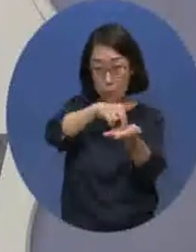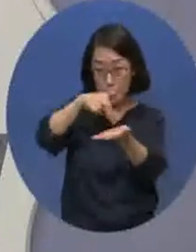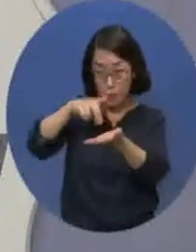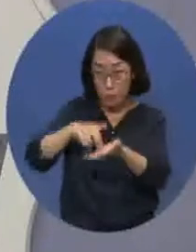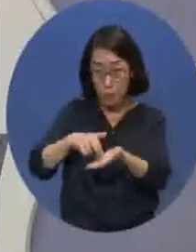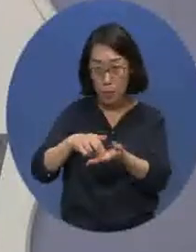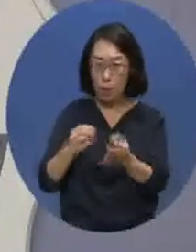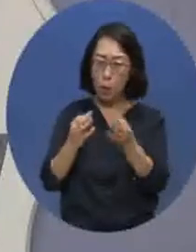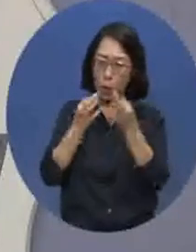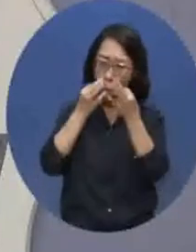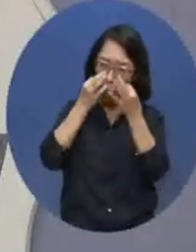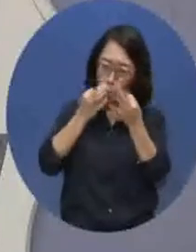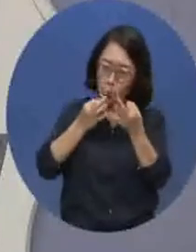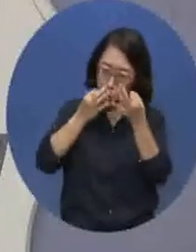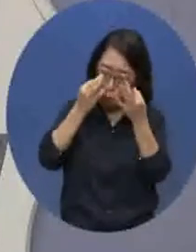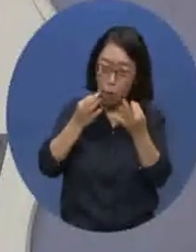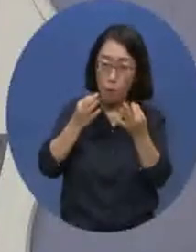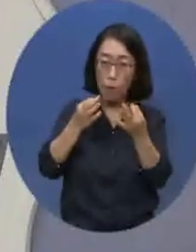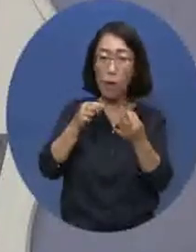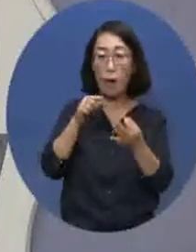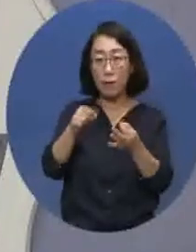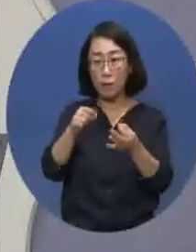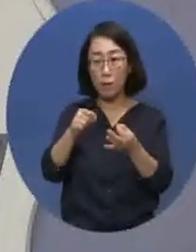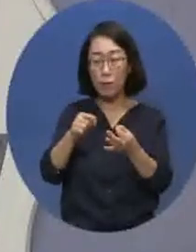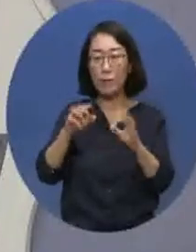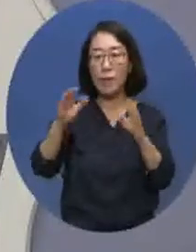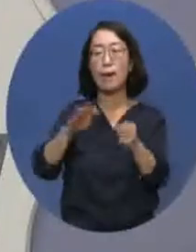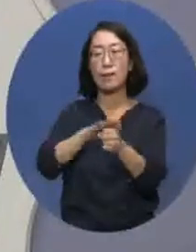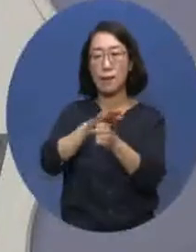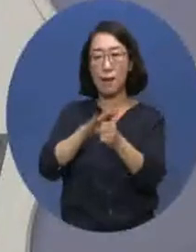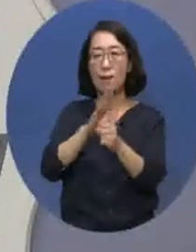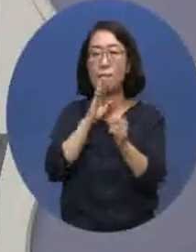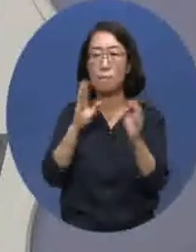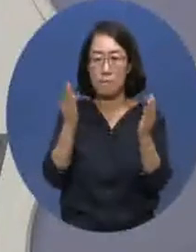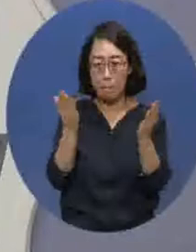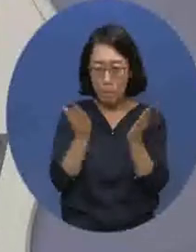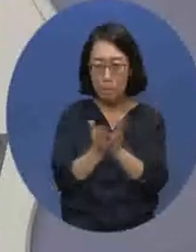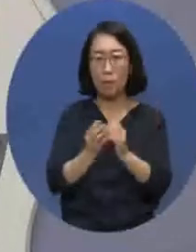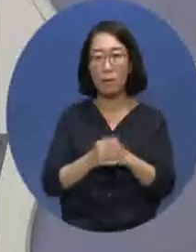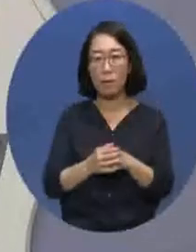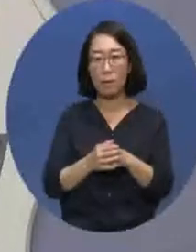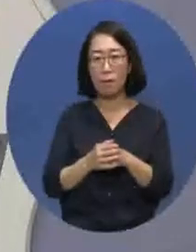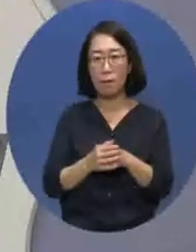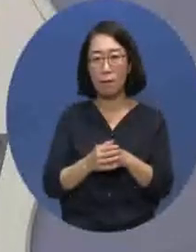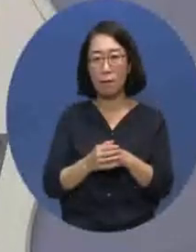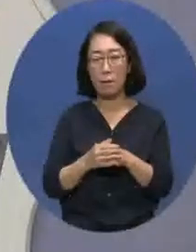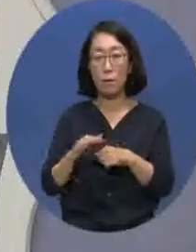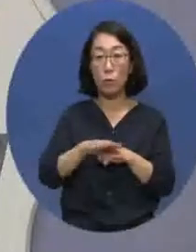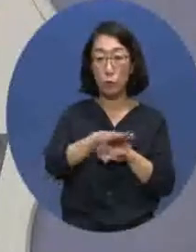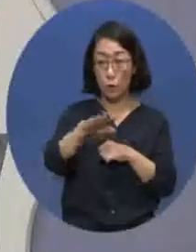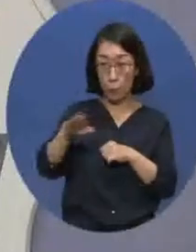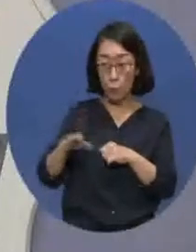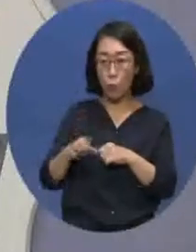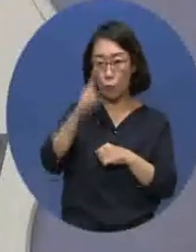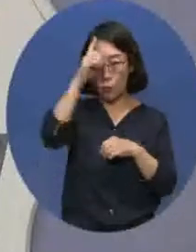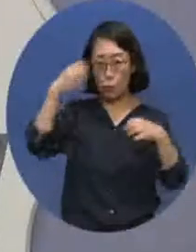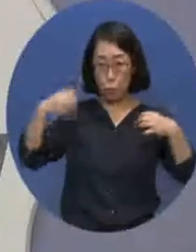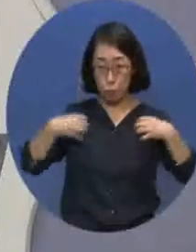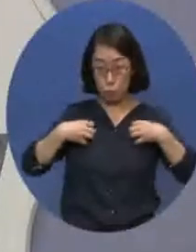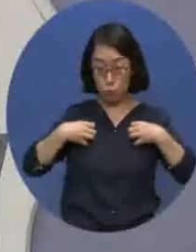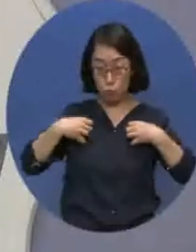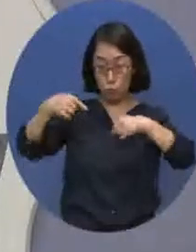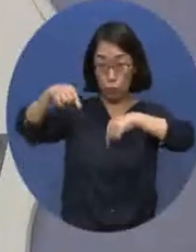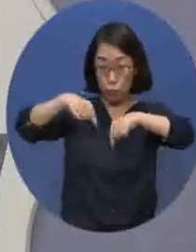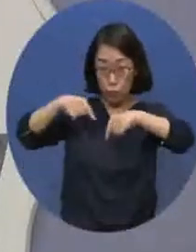하는 것이 애국 이다 이런 말씀처럼 저는 우리 국민들 또 어쨌든 믿고 따르고